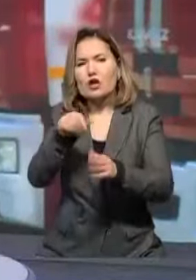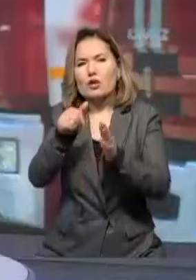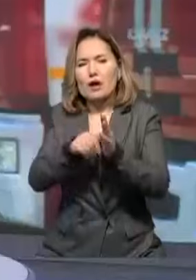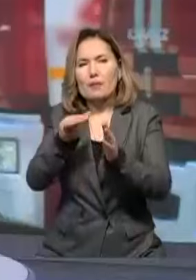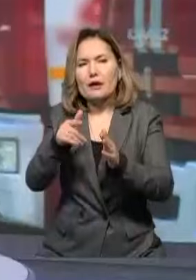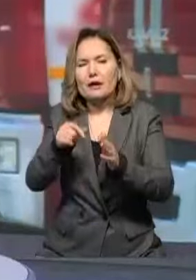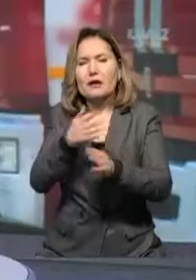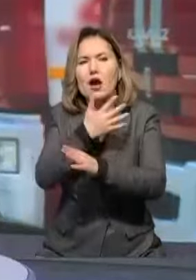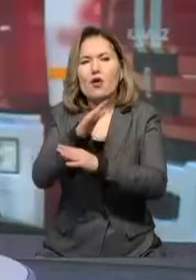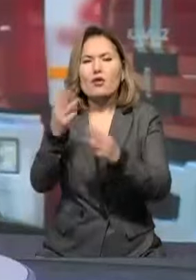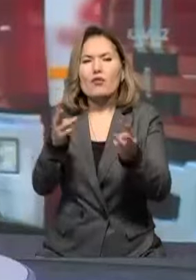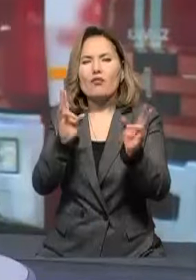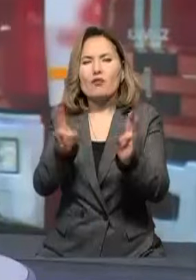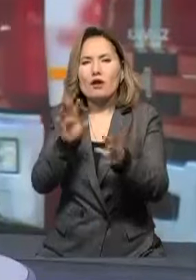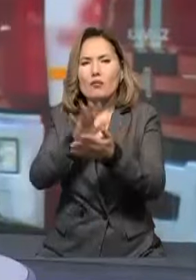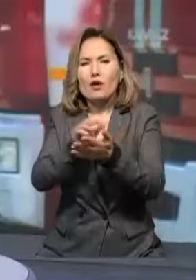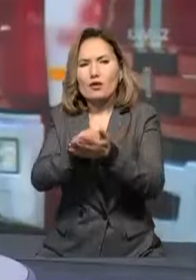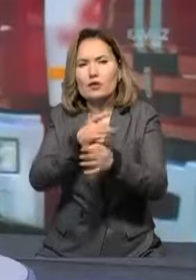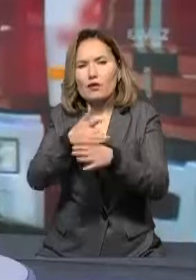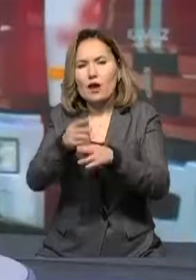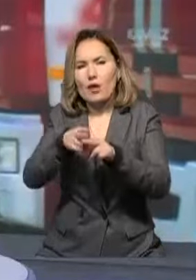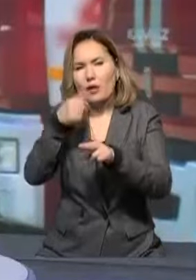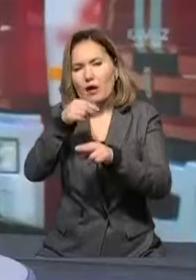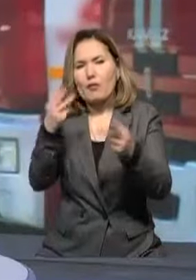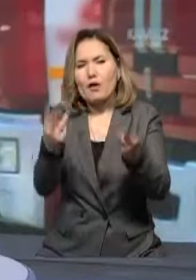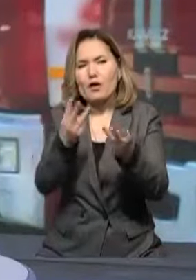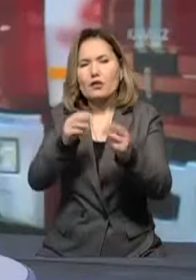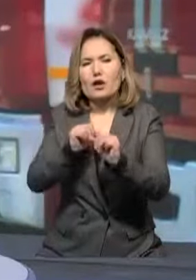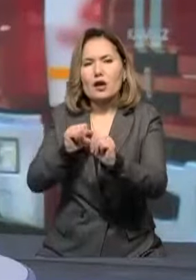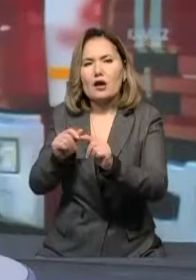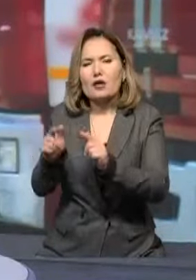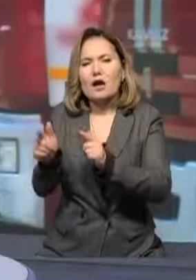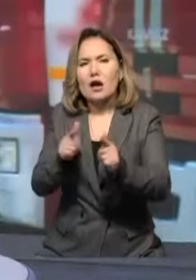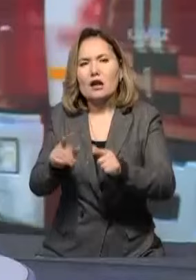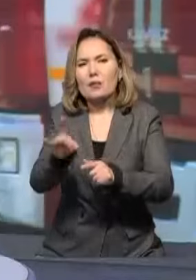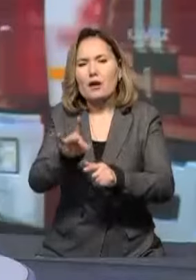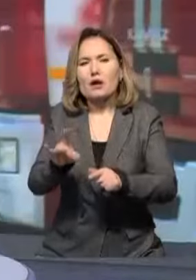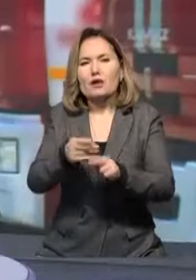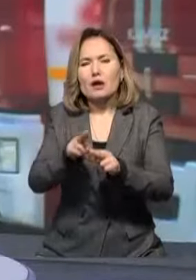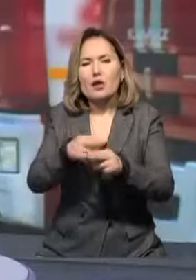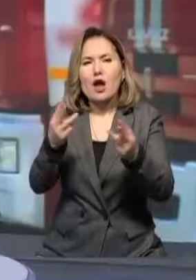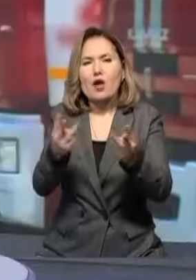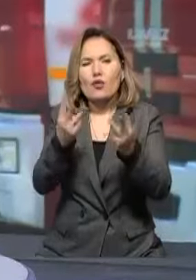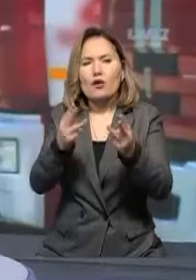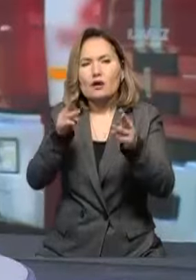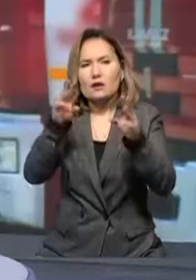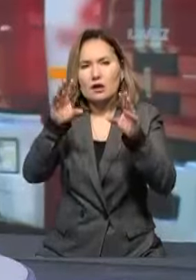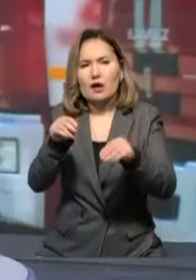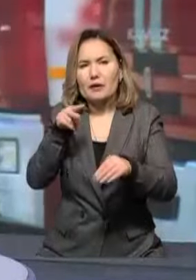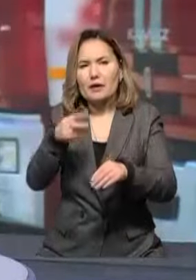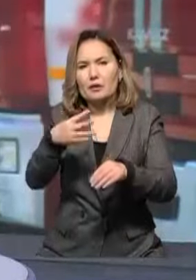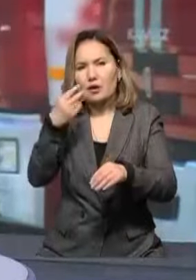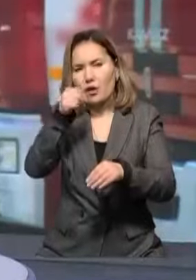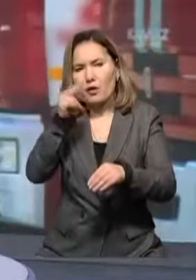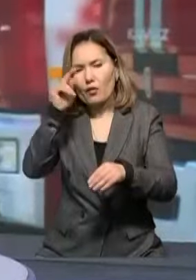гектардан астам орман қоры өртеніп кеткен. Биыл тілсіз жаудың алдын алу үшін республика көлемінде өрт 2024 оқу жаттығу